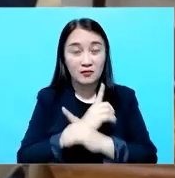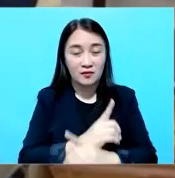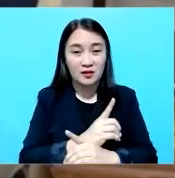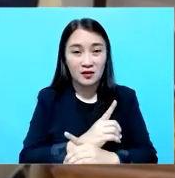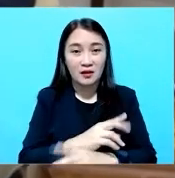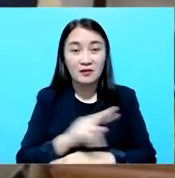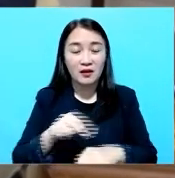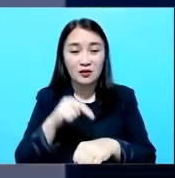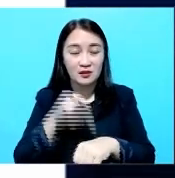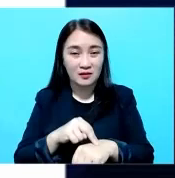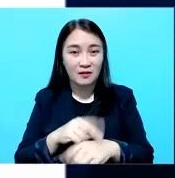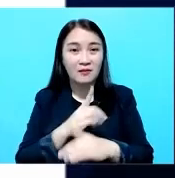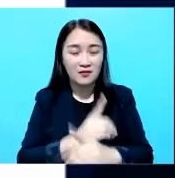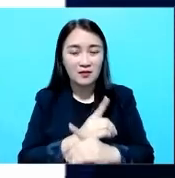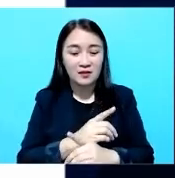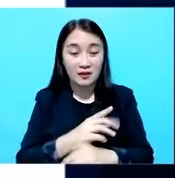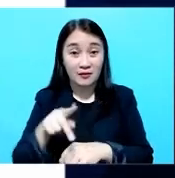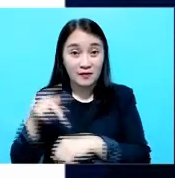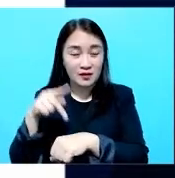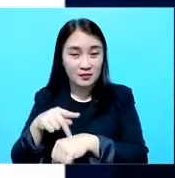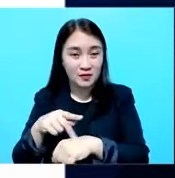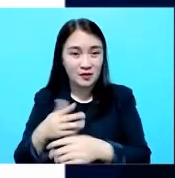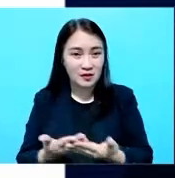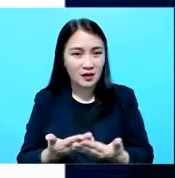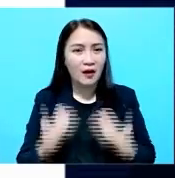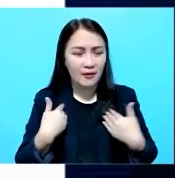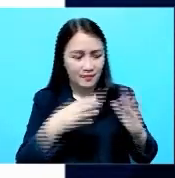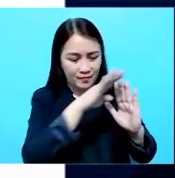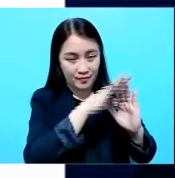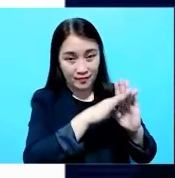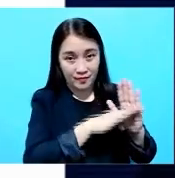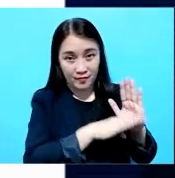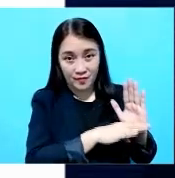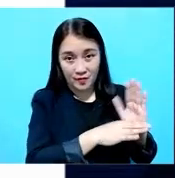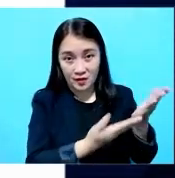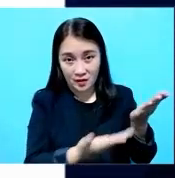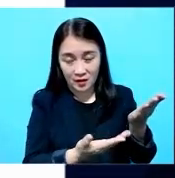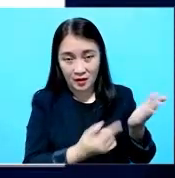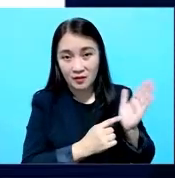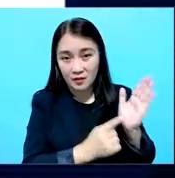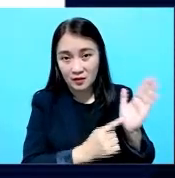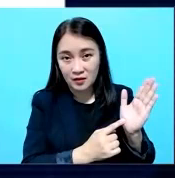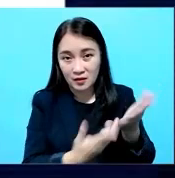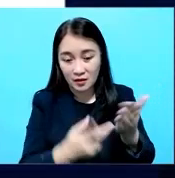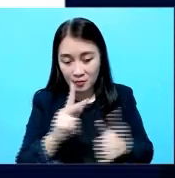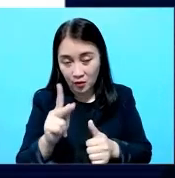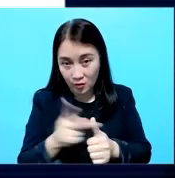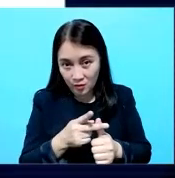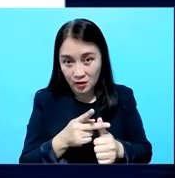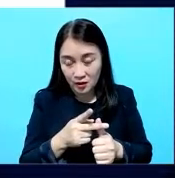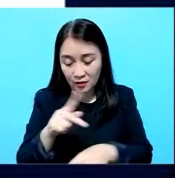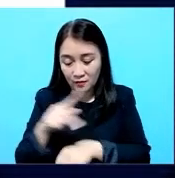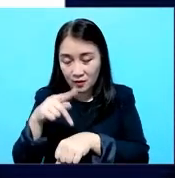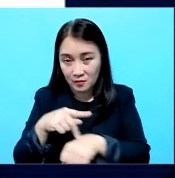ng Pilipinas. Sa fact sheet na inilabas ng USDOD, nakalatag ang prioridad ng Pilipinas at Amerika para mapalalim